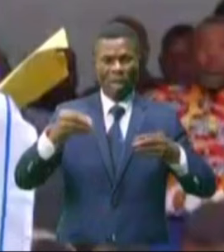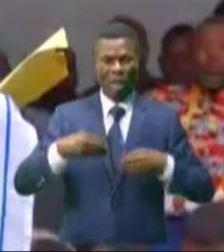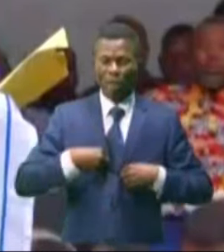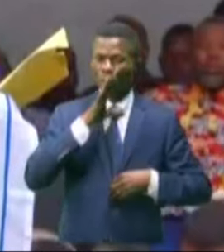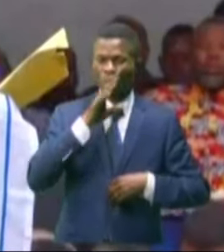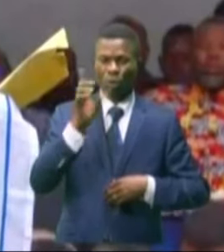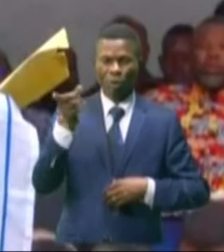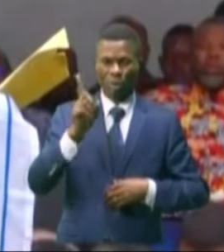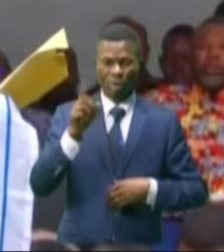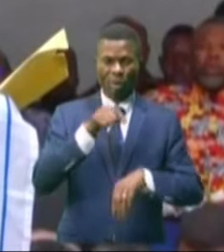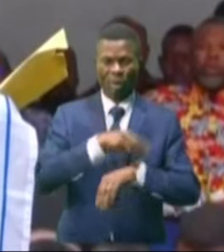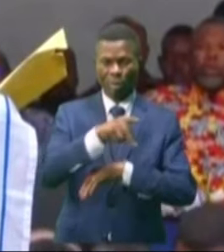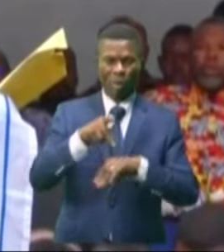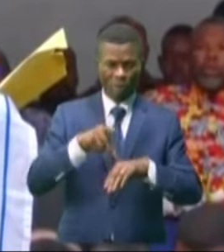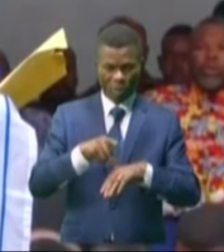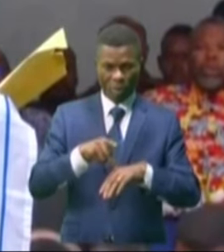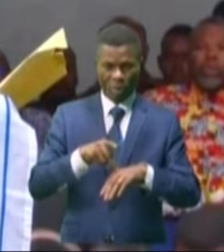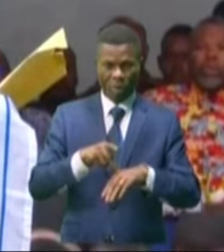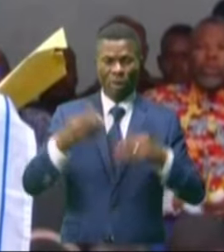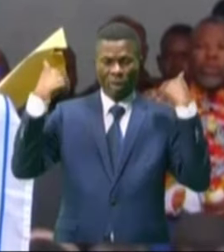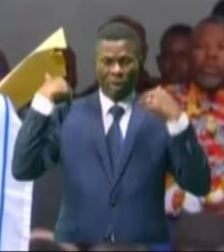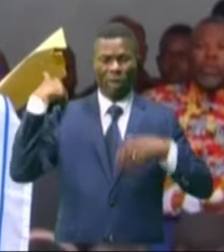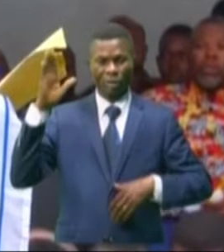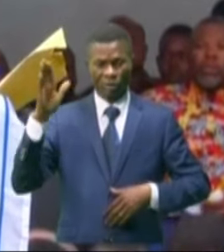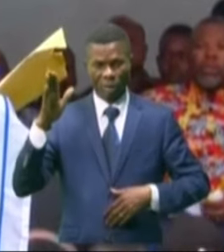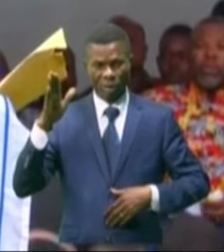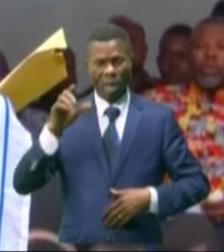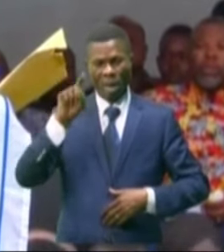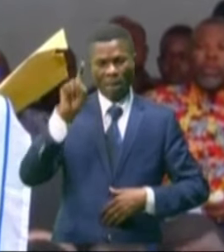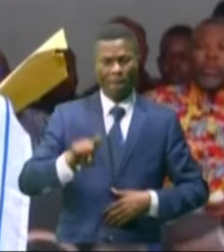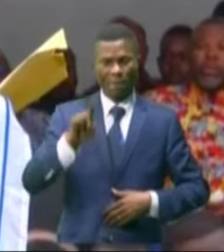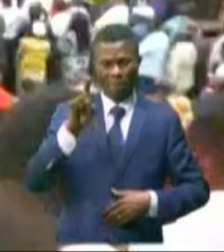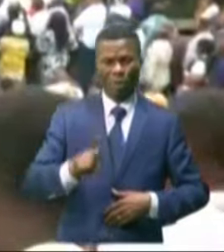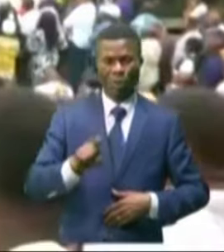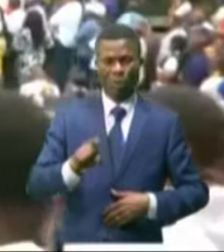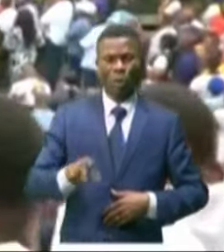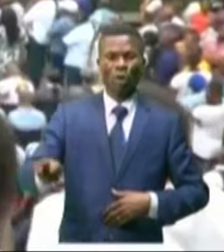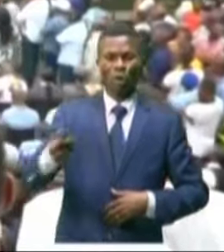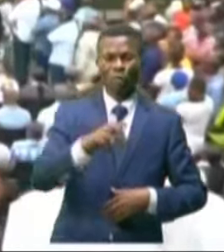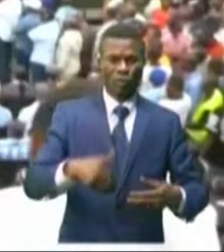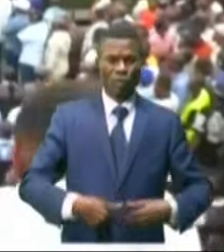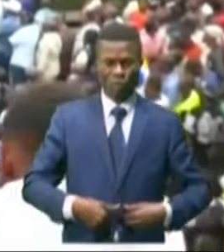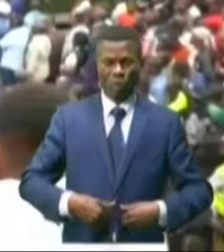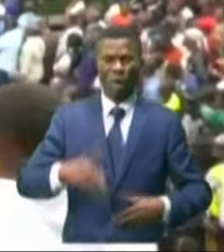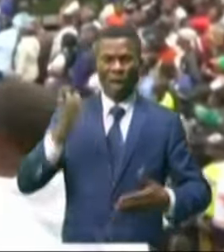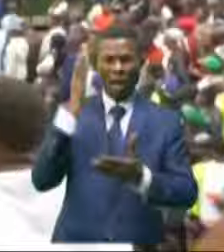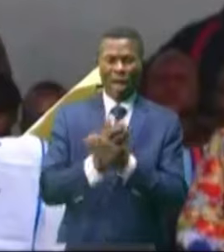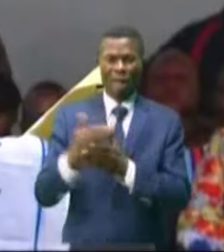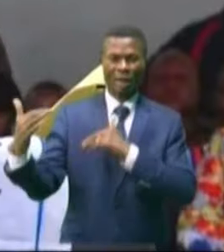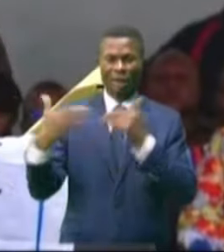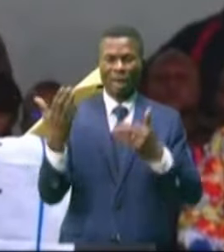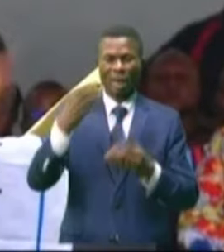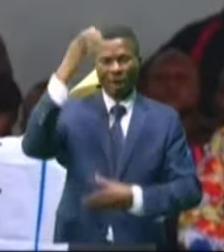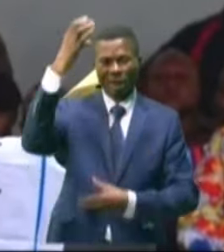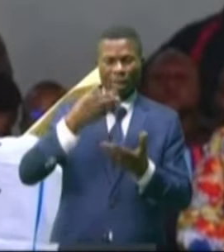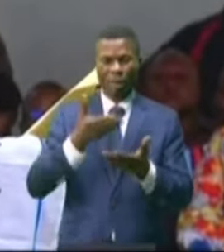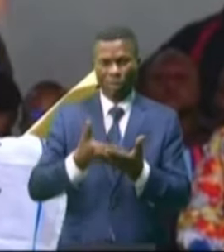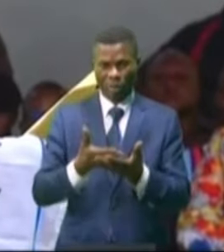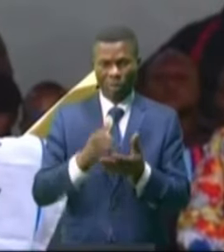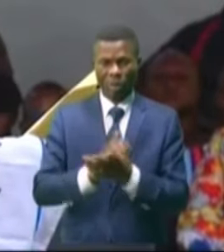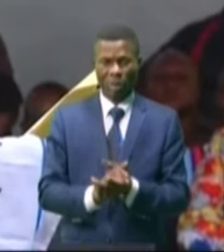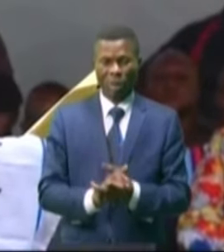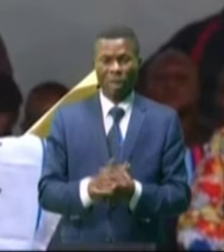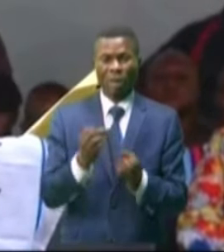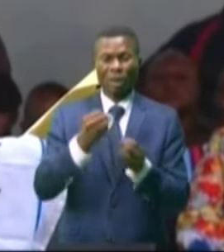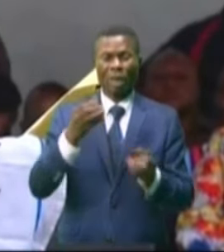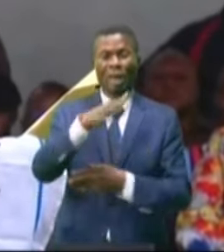manipulation pendant cette période où le chef de l'État a besoin d'eux pour faire face à l'agression rwandaise. Quand il y a du